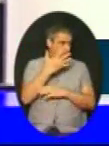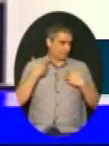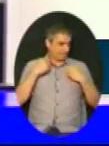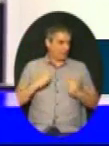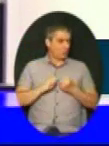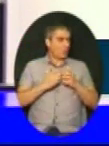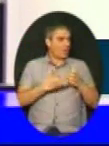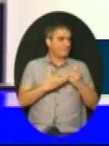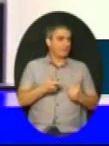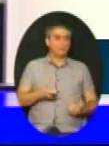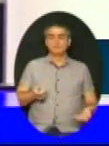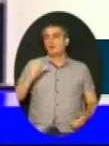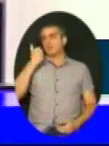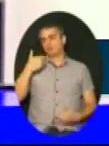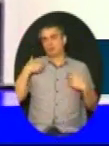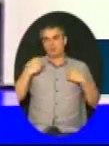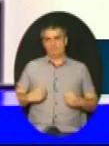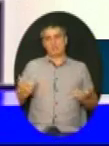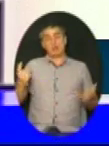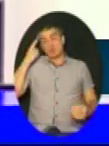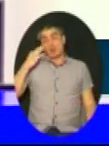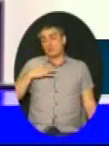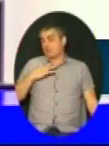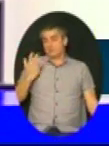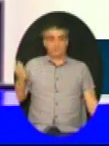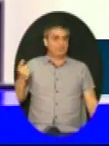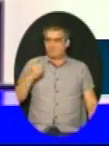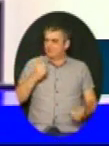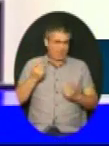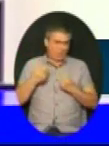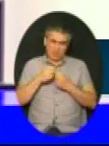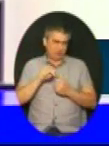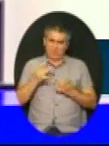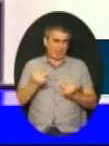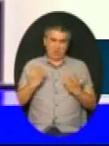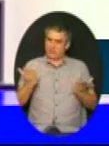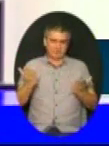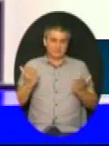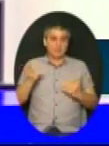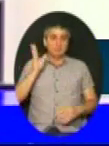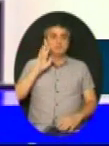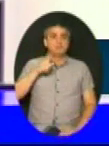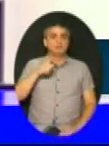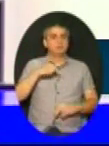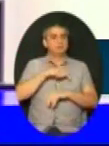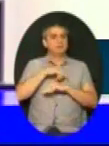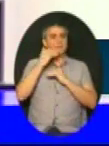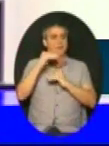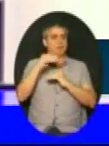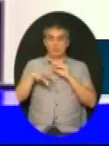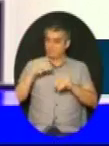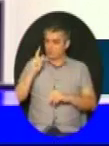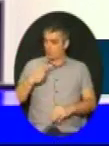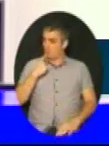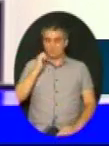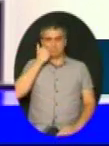ביטחון או חברה? קודם כל ביטחון, לדעתי, אבל זה בכלל לא העניין. זאת אומרת, יש להם פה פרק זמן, הבחירות יכולים